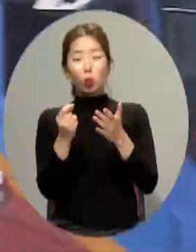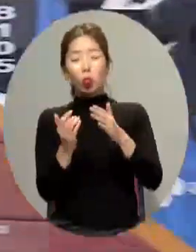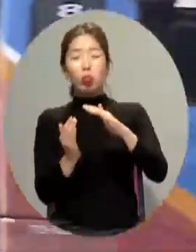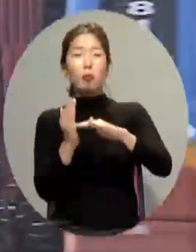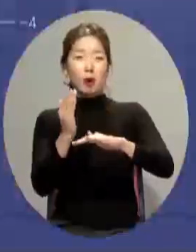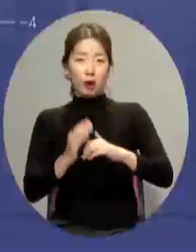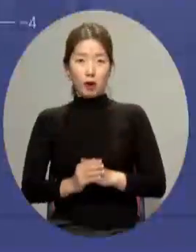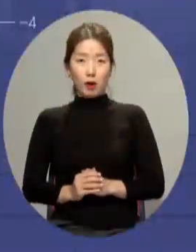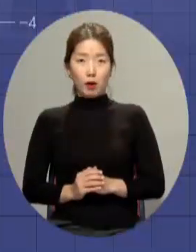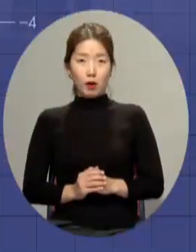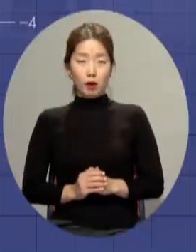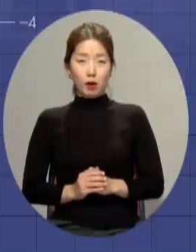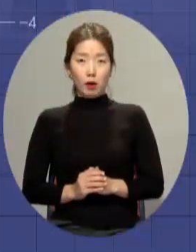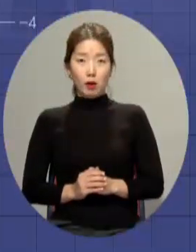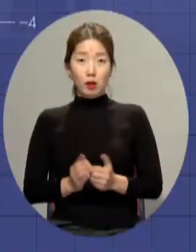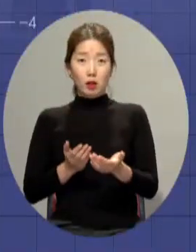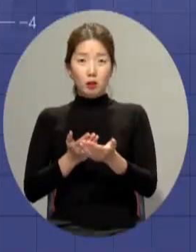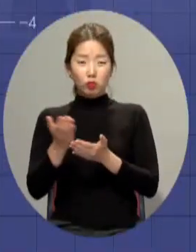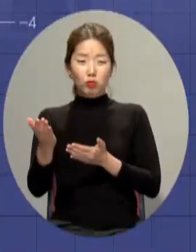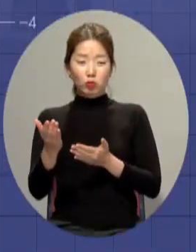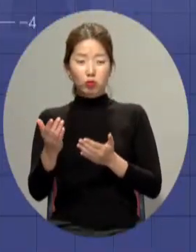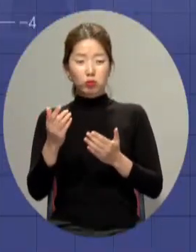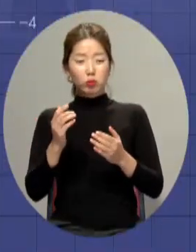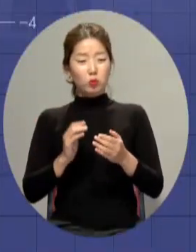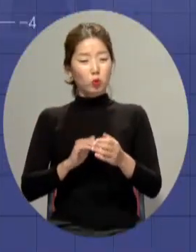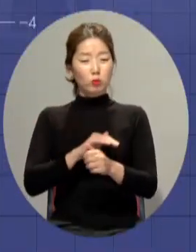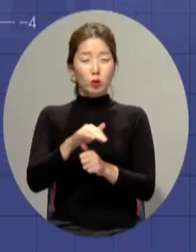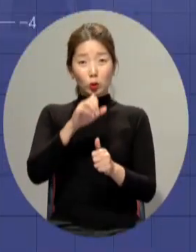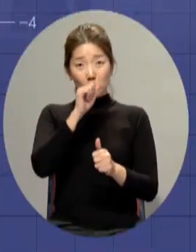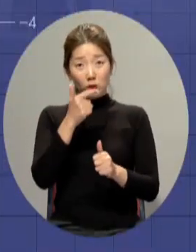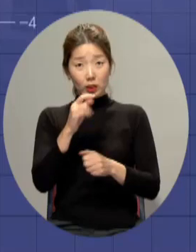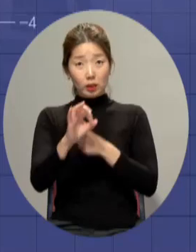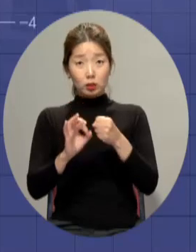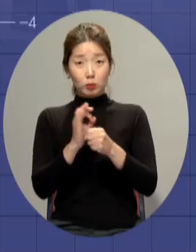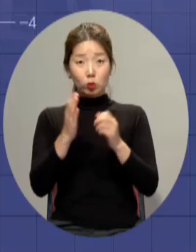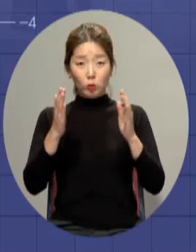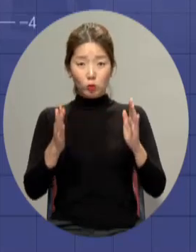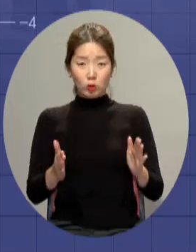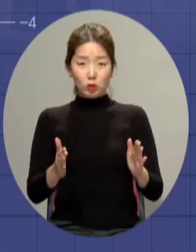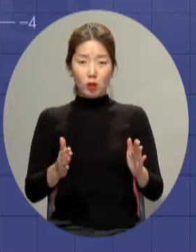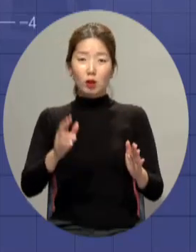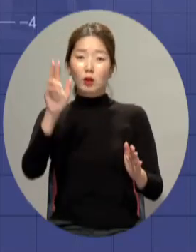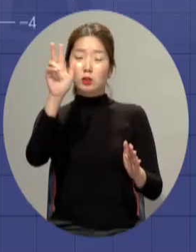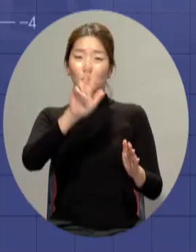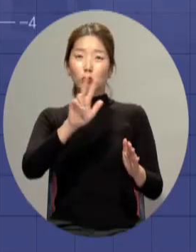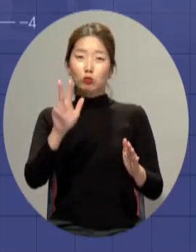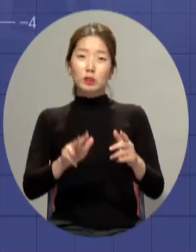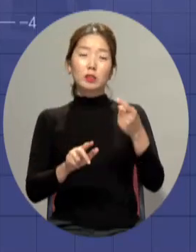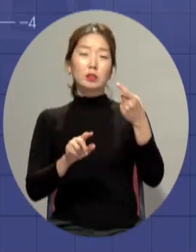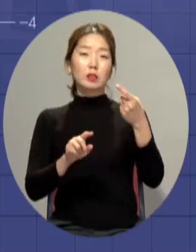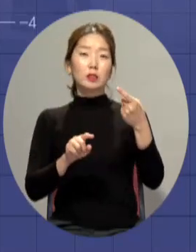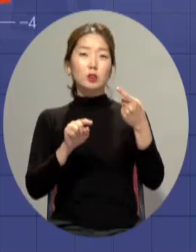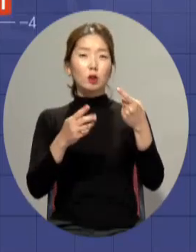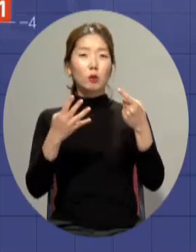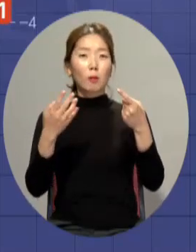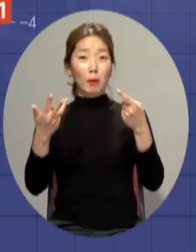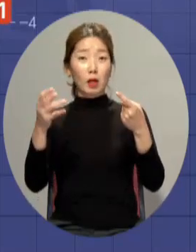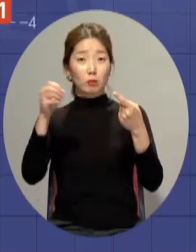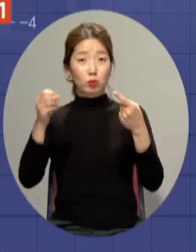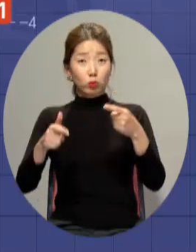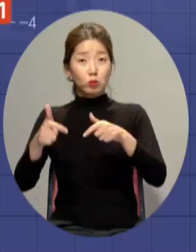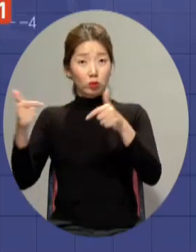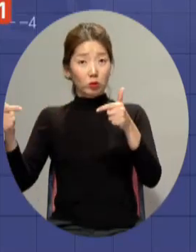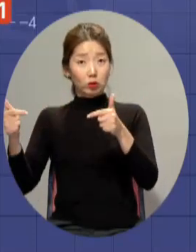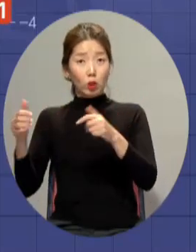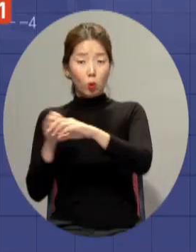넘겼습니다. 수출 부진 속에서도 최근 10년간 전국 수출이 연평균 1.8% 증가한 것과